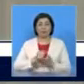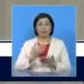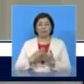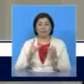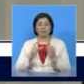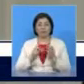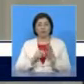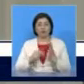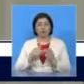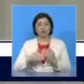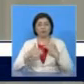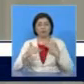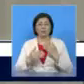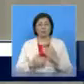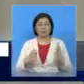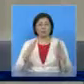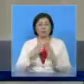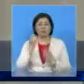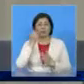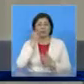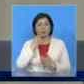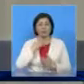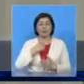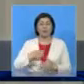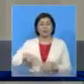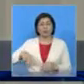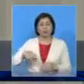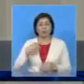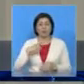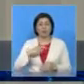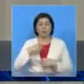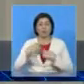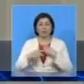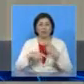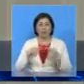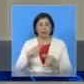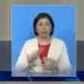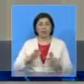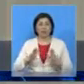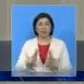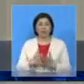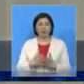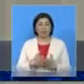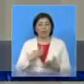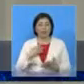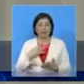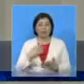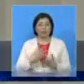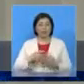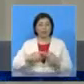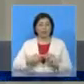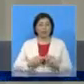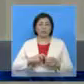800 шаршы метр. Ғимарат өбесінің ескірген басшыларға айттық, олар алдағы уақытта тиісті жағдайды жасамақ. Сонымен бірге бірнеше техникалық